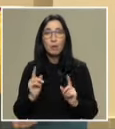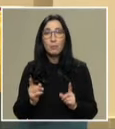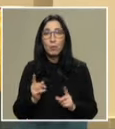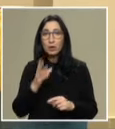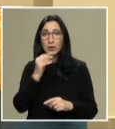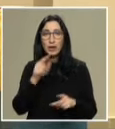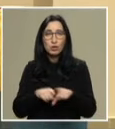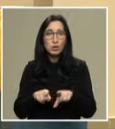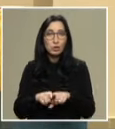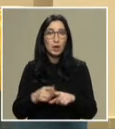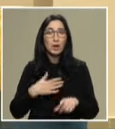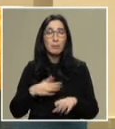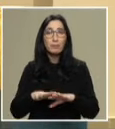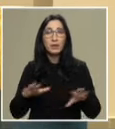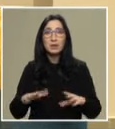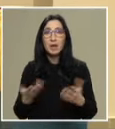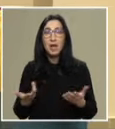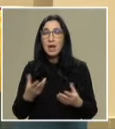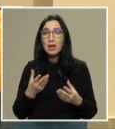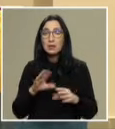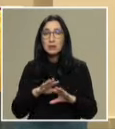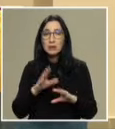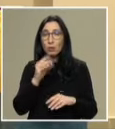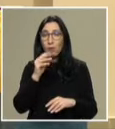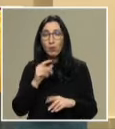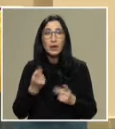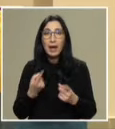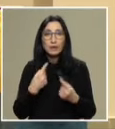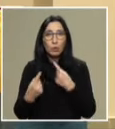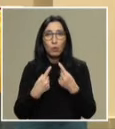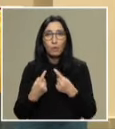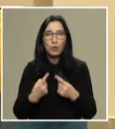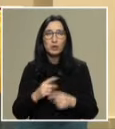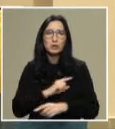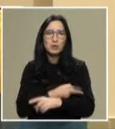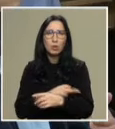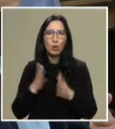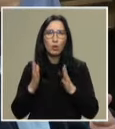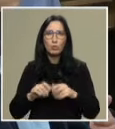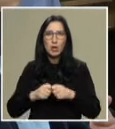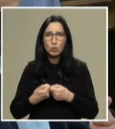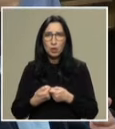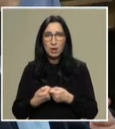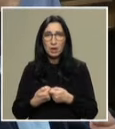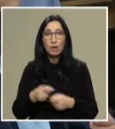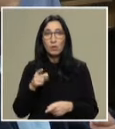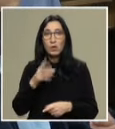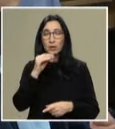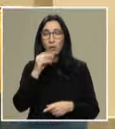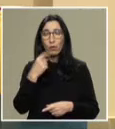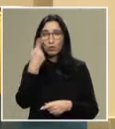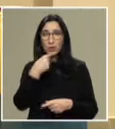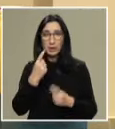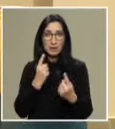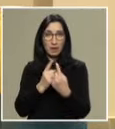така имам деца, с които просто говоря как да комуникират, защото комуникацията в момента е силно нарушена. Това да говориш лице в